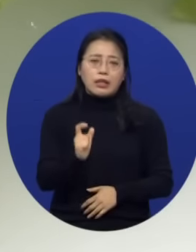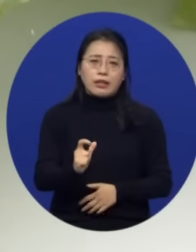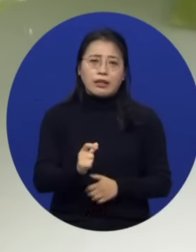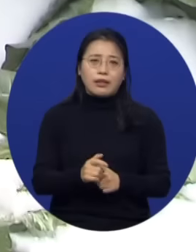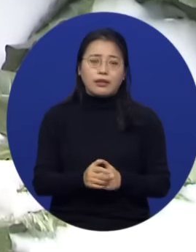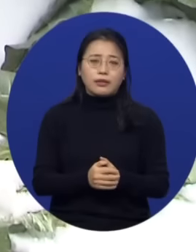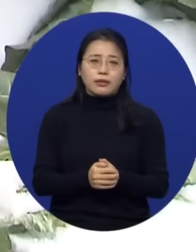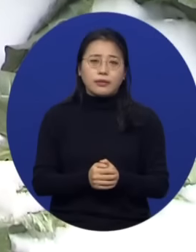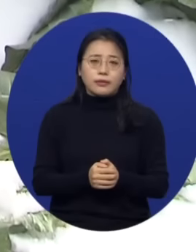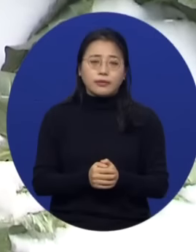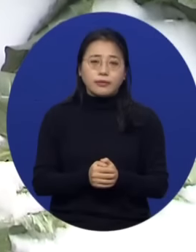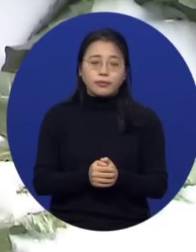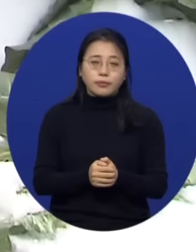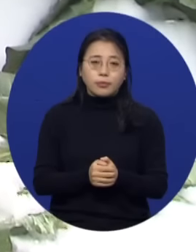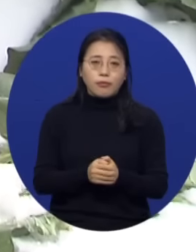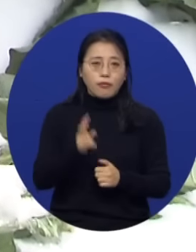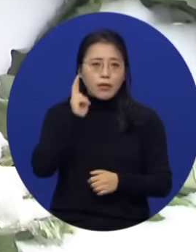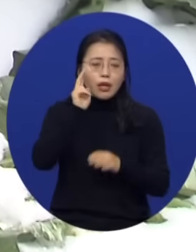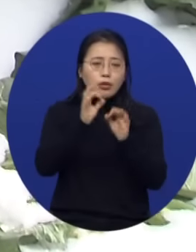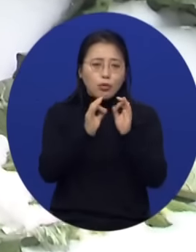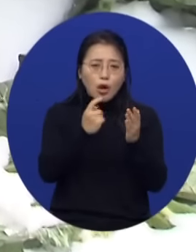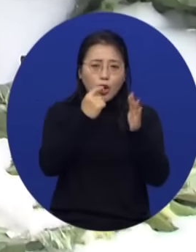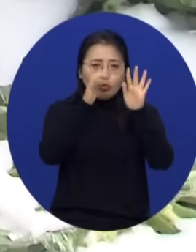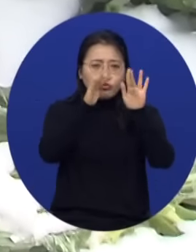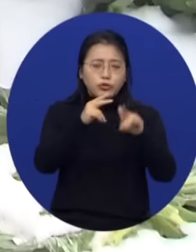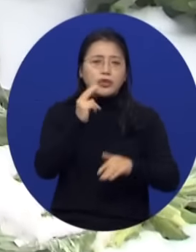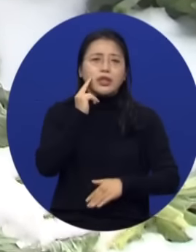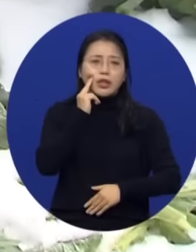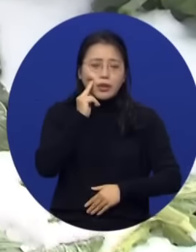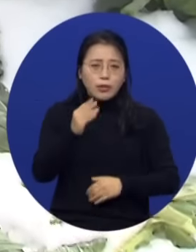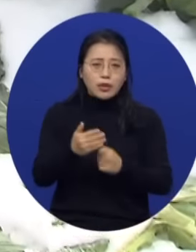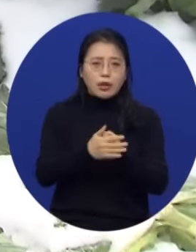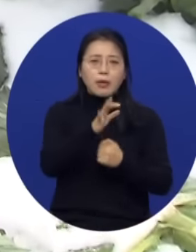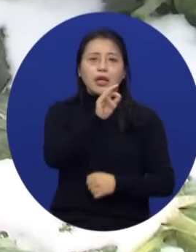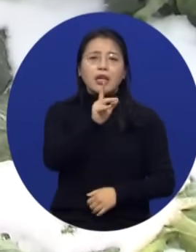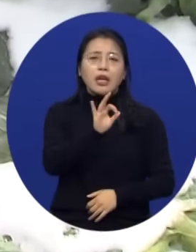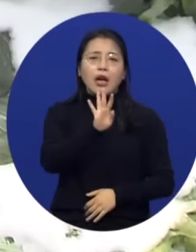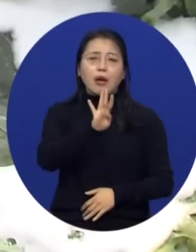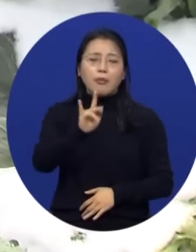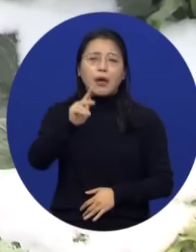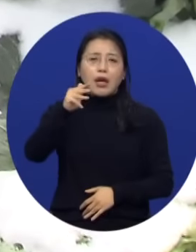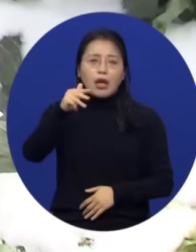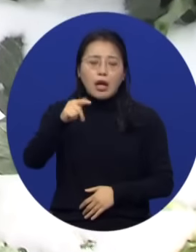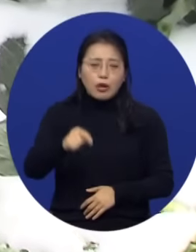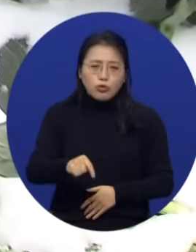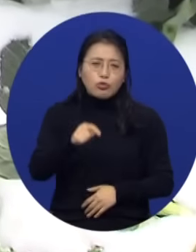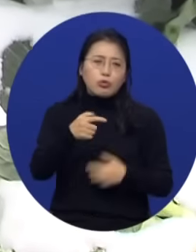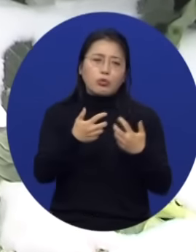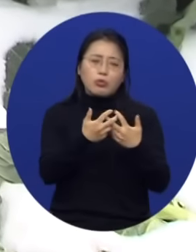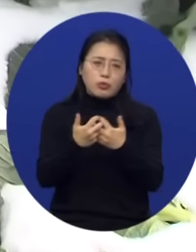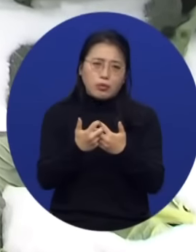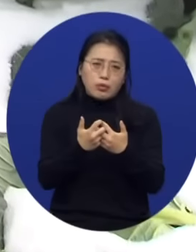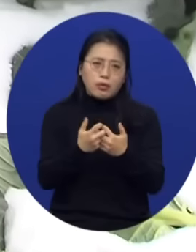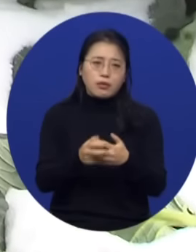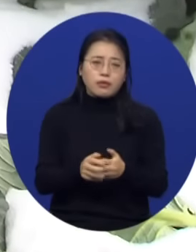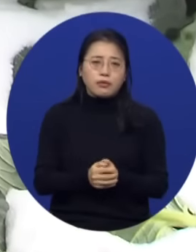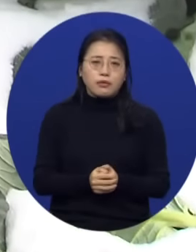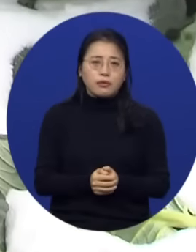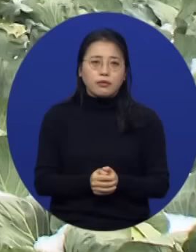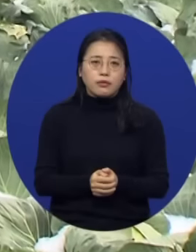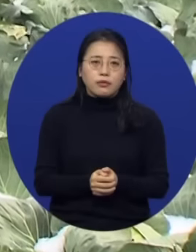얼어버렸습니다. 이틀간 폭설이 내리면서 월동작물인 양배추도 이처럼 속까지 얼면서 동해 피해가 우려되고